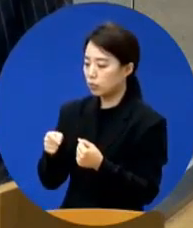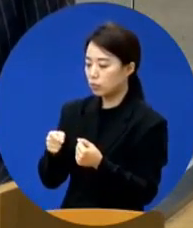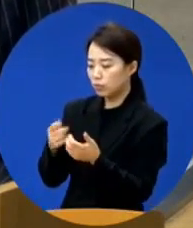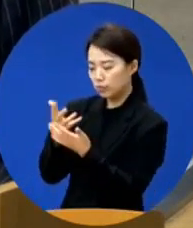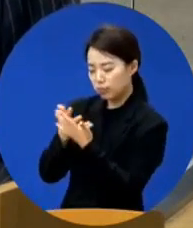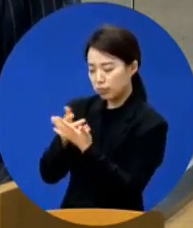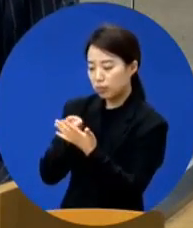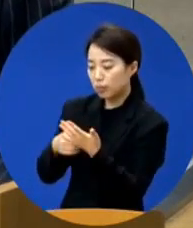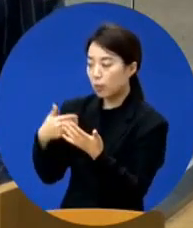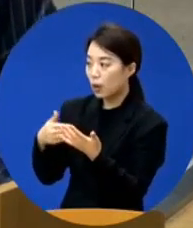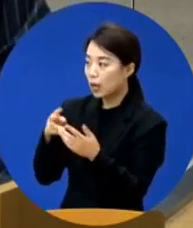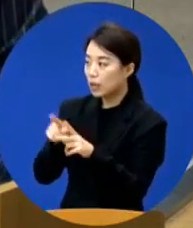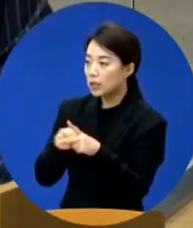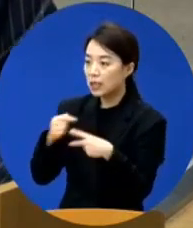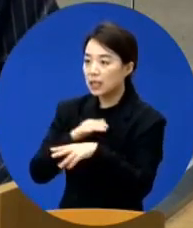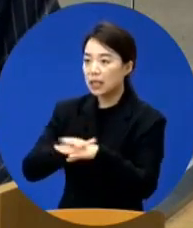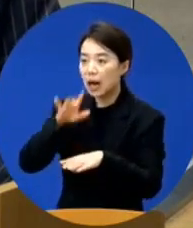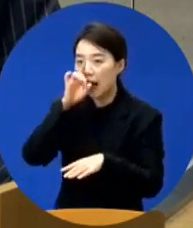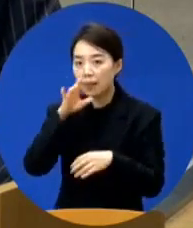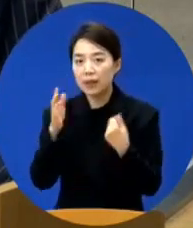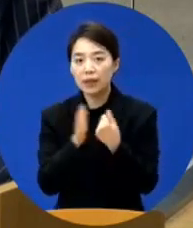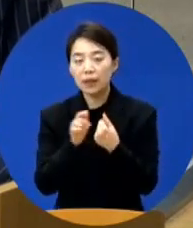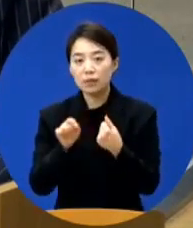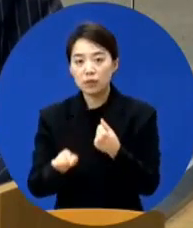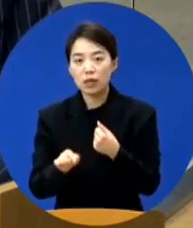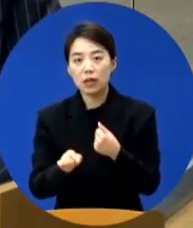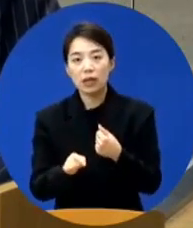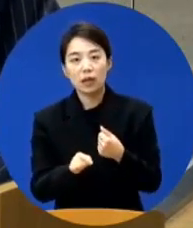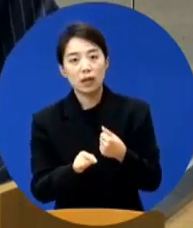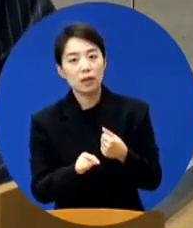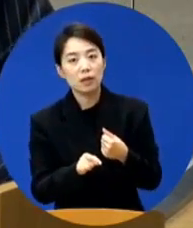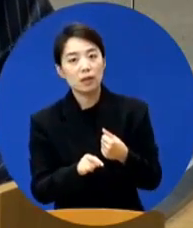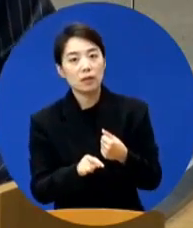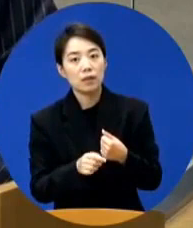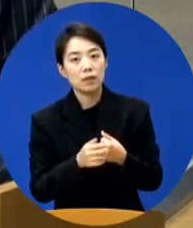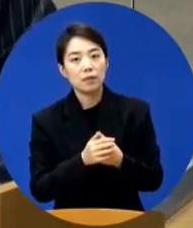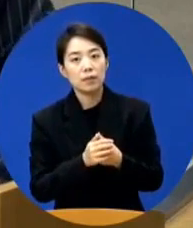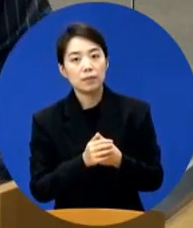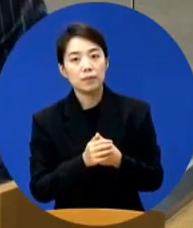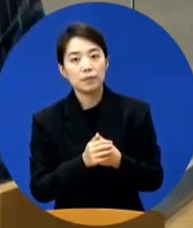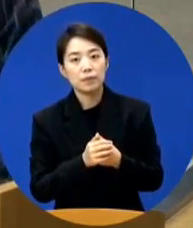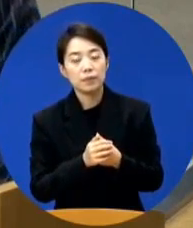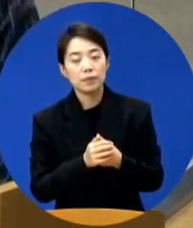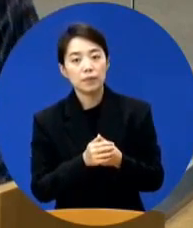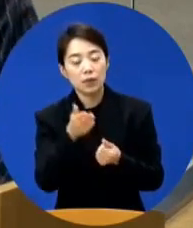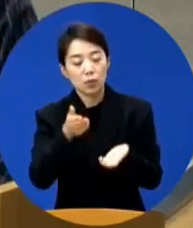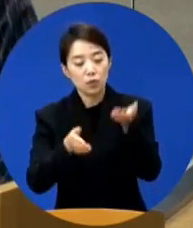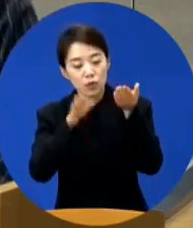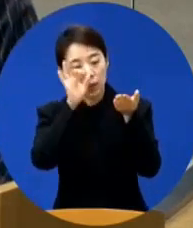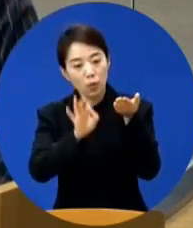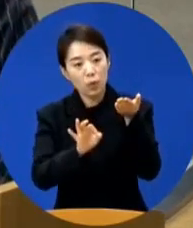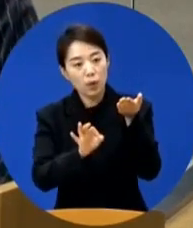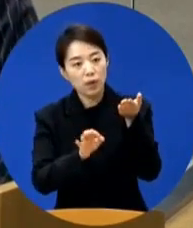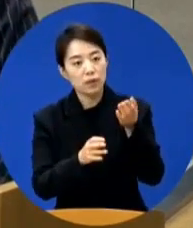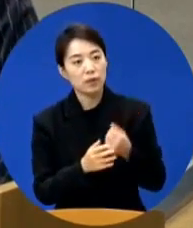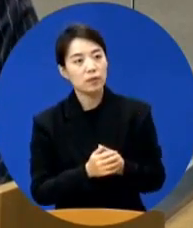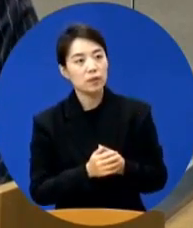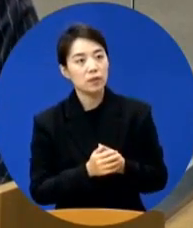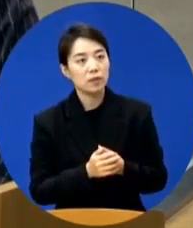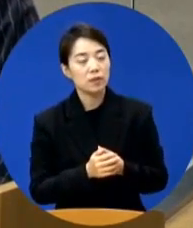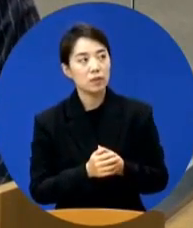예. 네, 이해가 안 가시죠? 예, 그래서 제가 한번 저기 질문 드린 겁니다. 자, 그런데 저 위에 보게 되면은